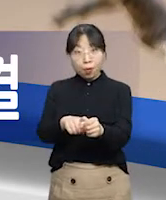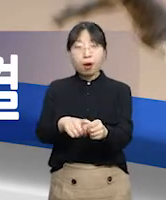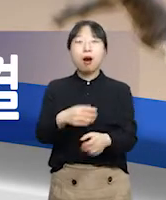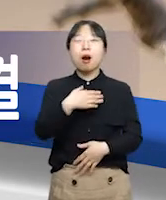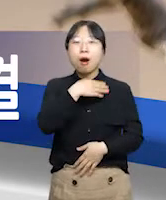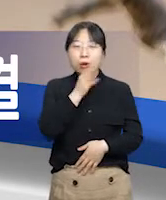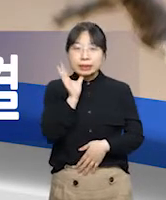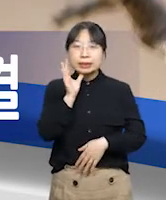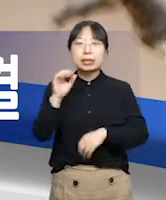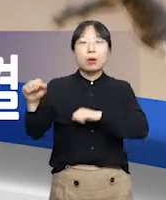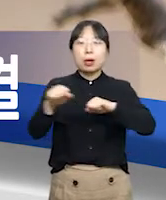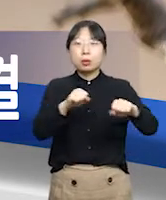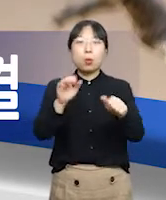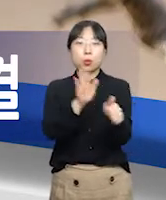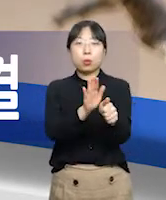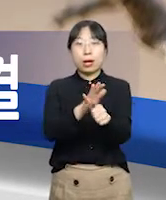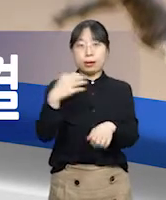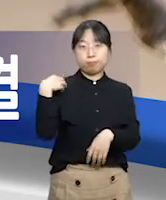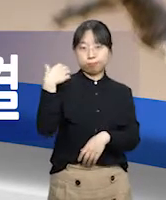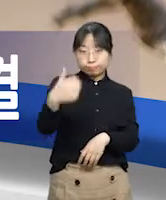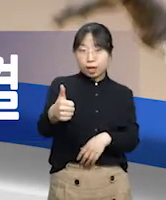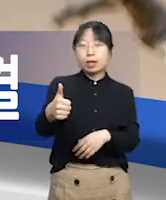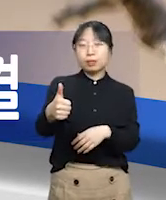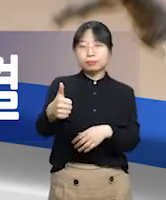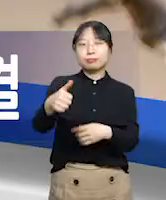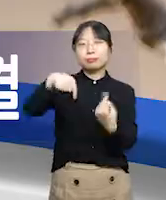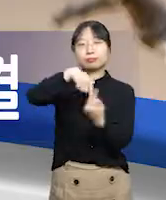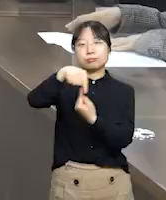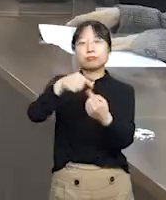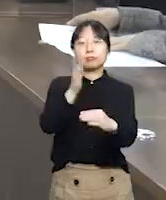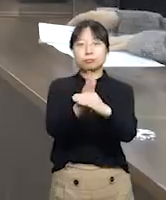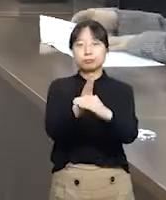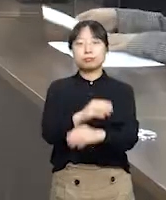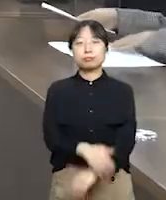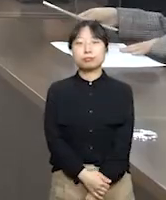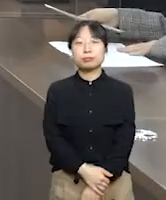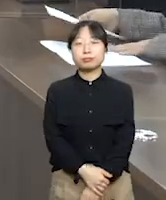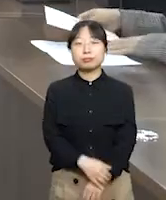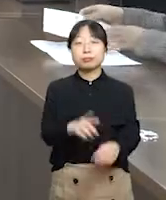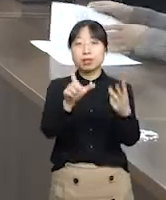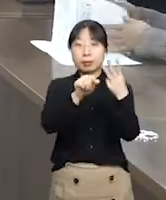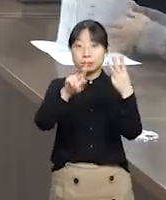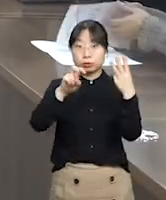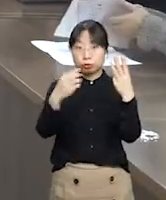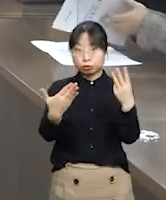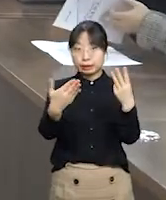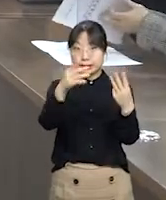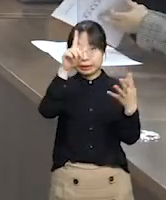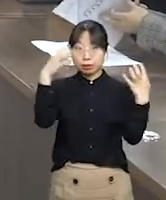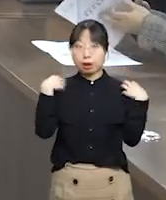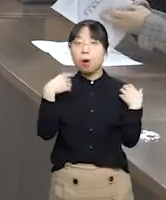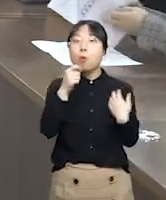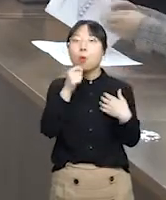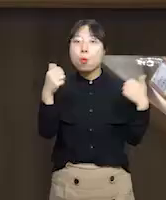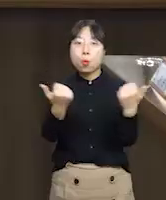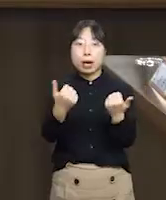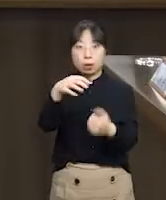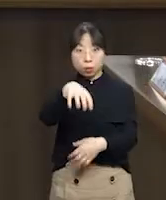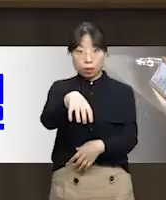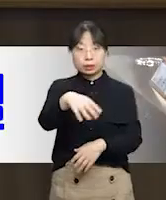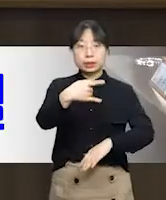시니어 액티브 매니저 운영 사업에 박차를 가하고 있습니다. 의왕시는 3월 29일 시청